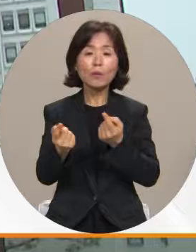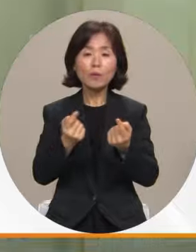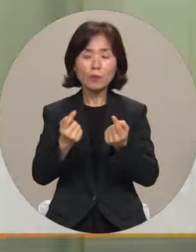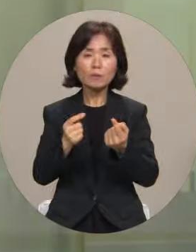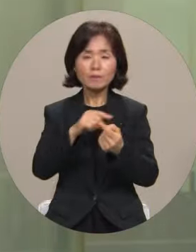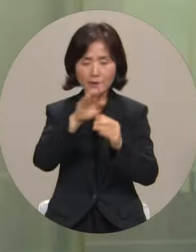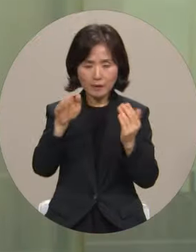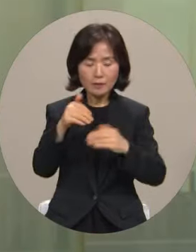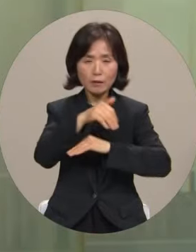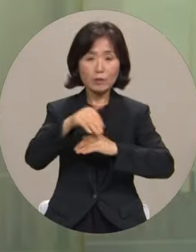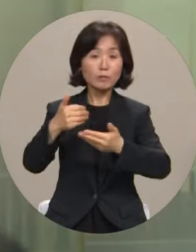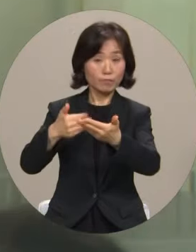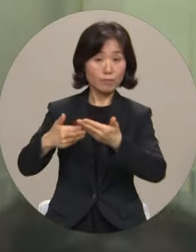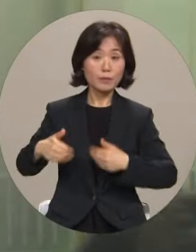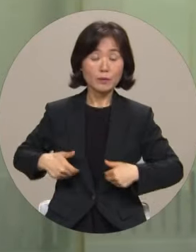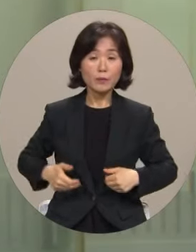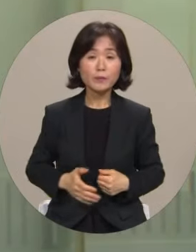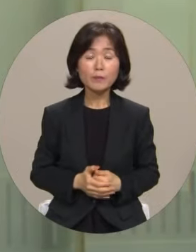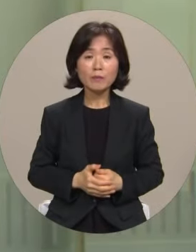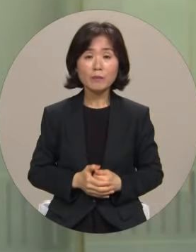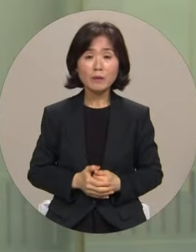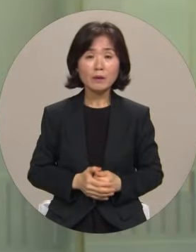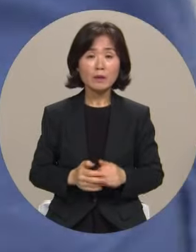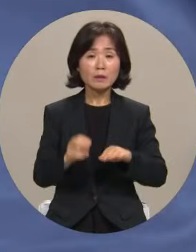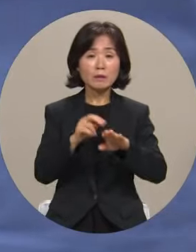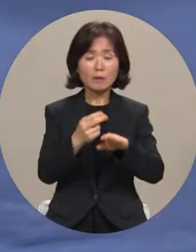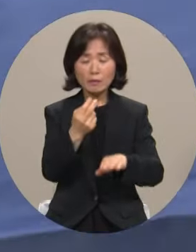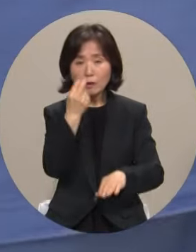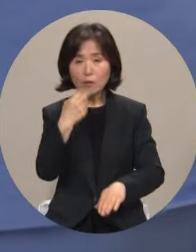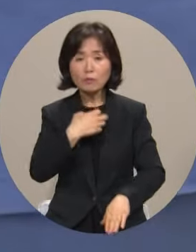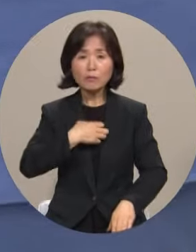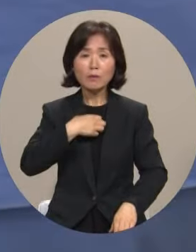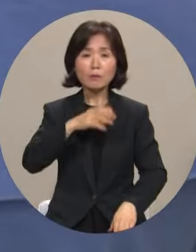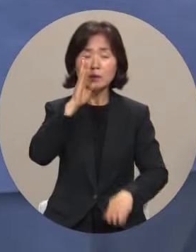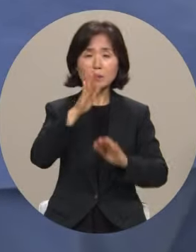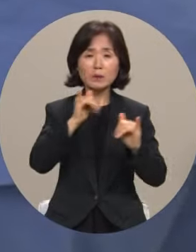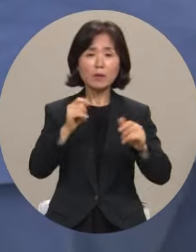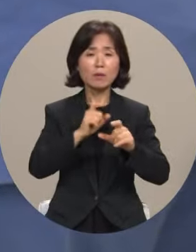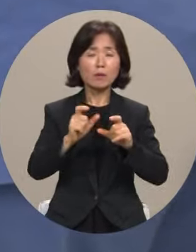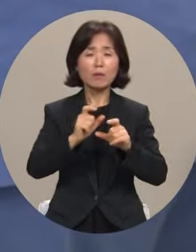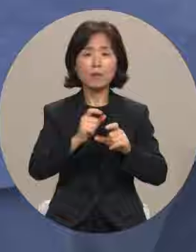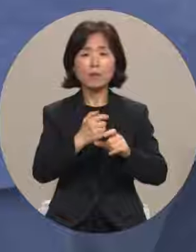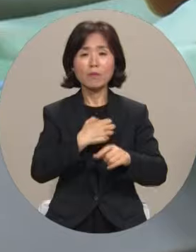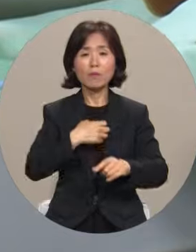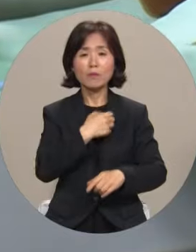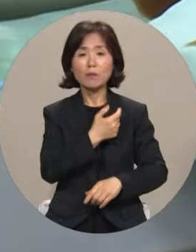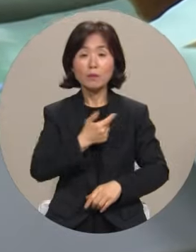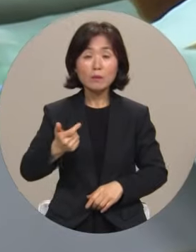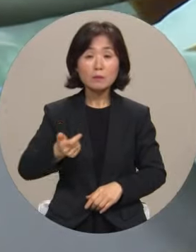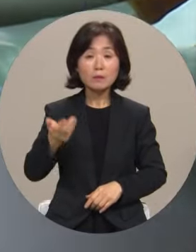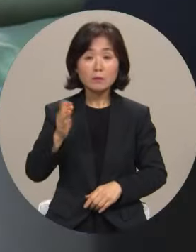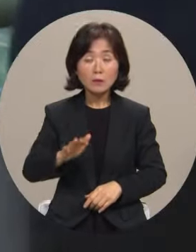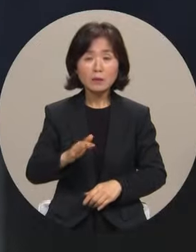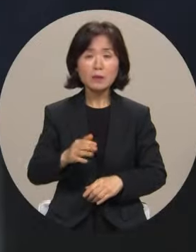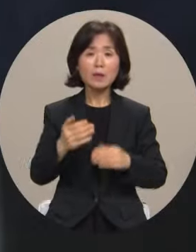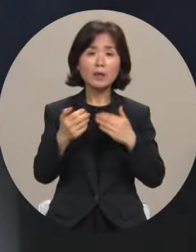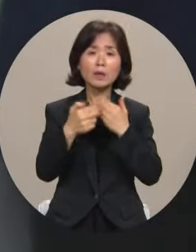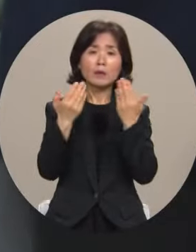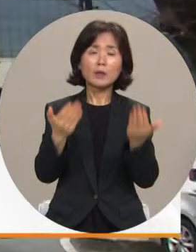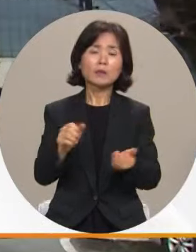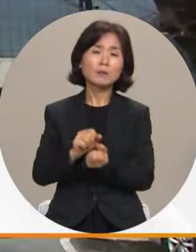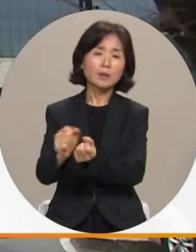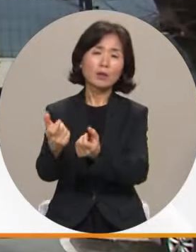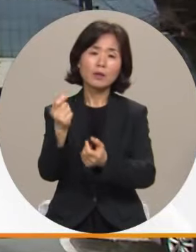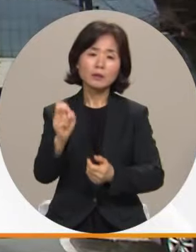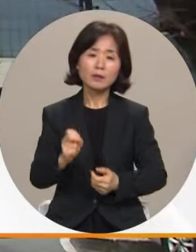제출해 의료 공백 우려 속에 환자들의 브라는 커지고 있지만 병원 휴지는 확대될 조짐을 보이고 있습니다 경상